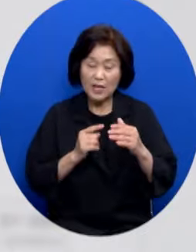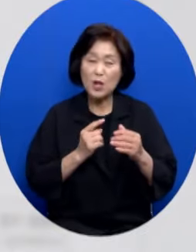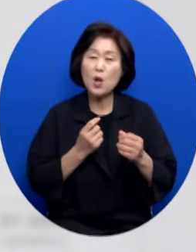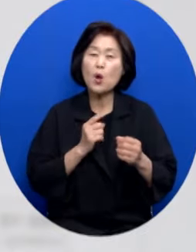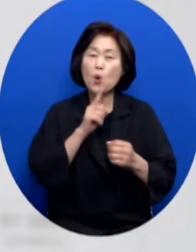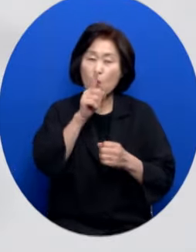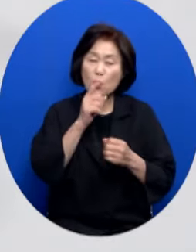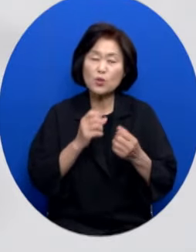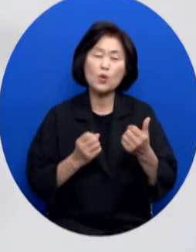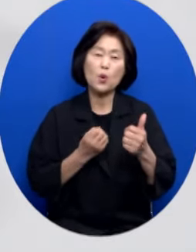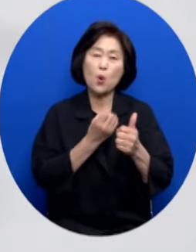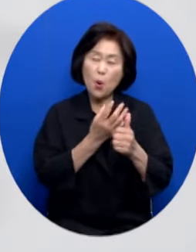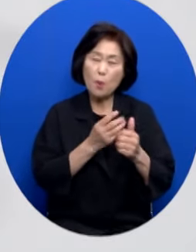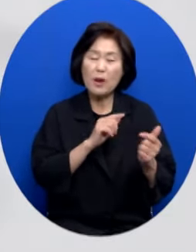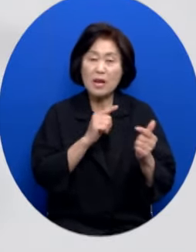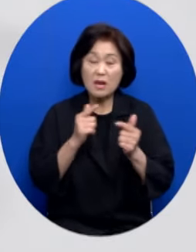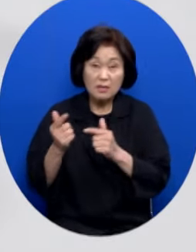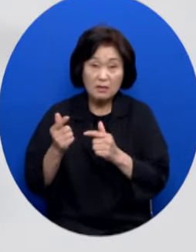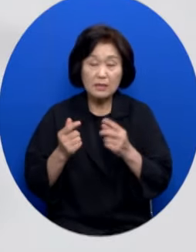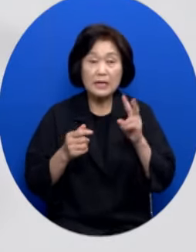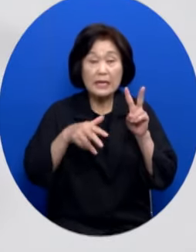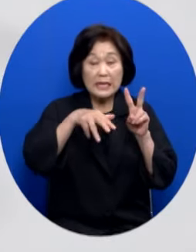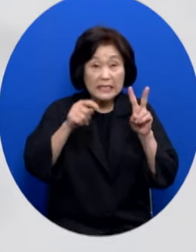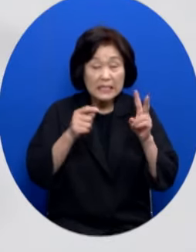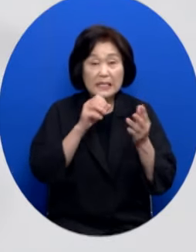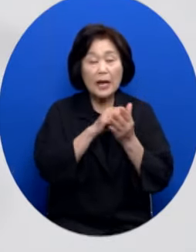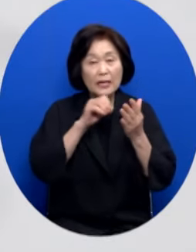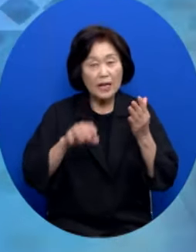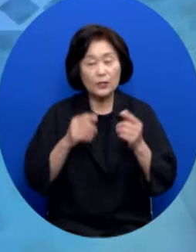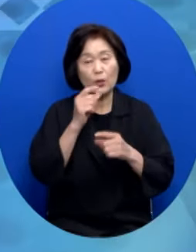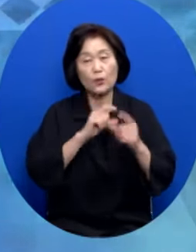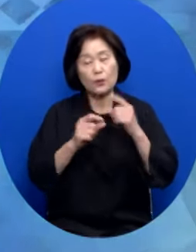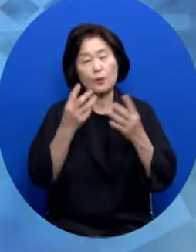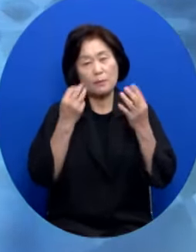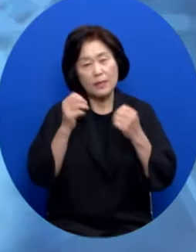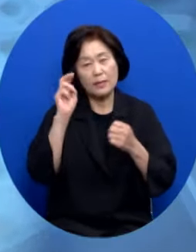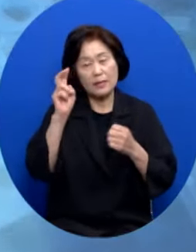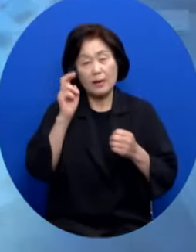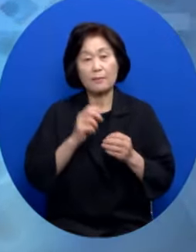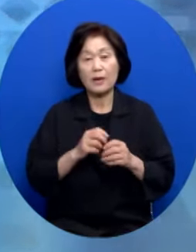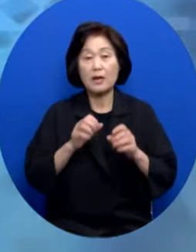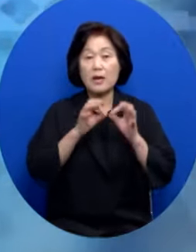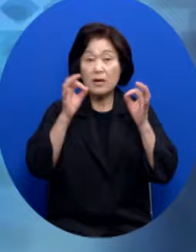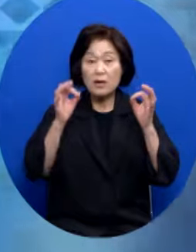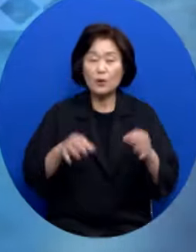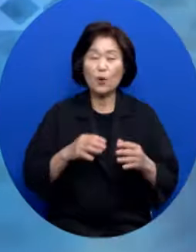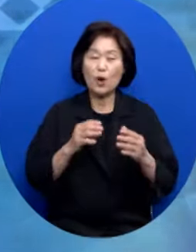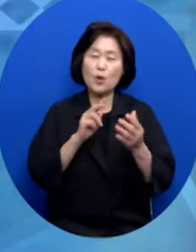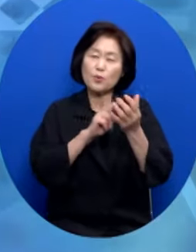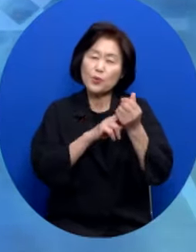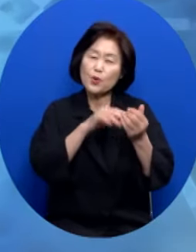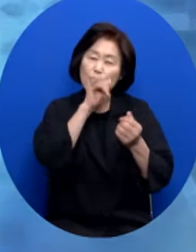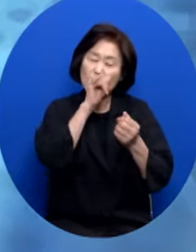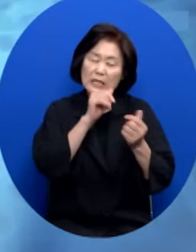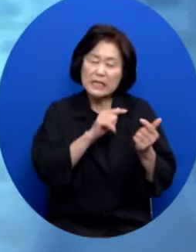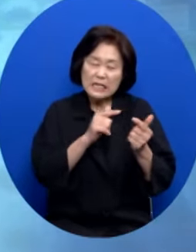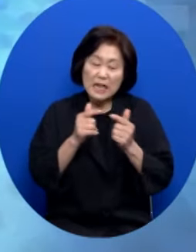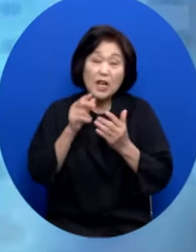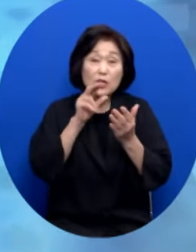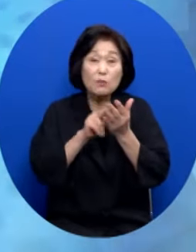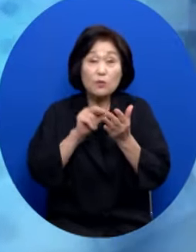2차 탈퇴자 규모는 더 클 것이란 전망이 나옵니다 그동안 베일에 감춰져 있던 부분들이